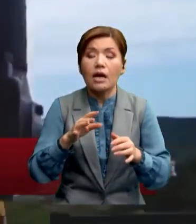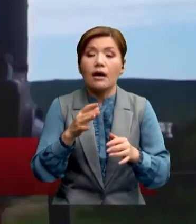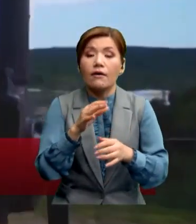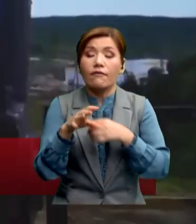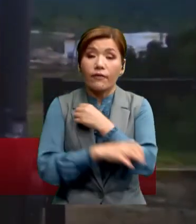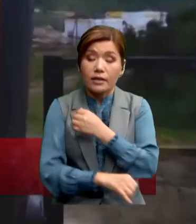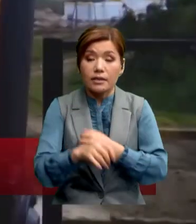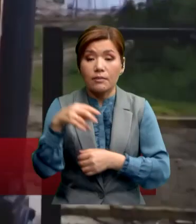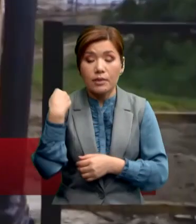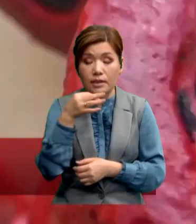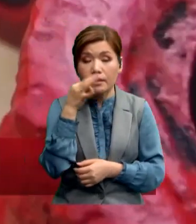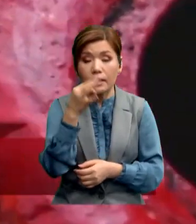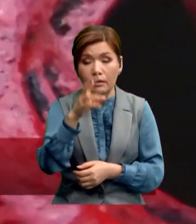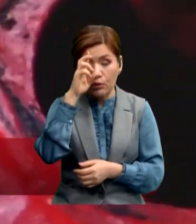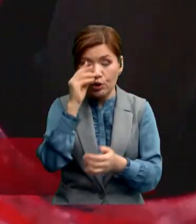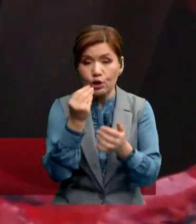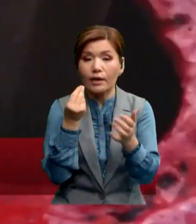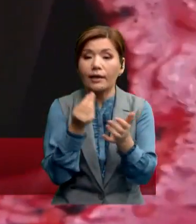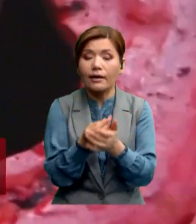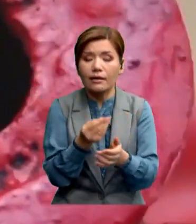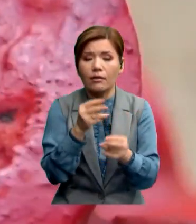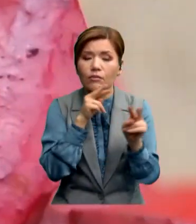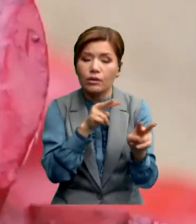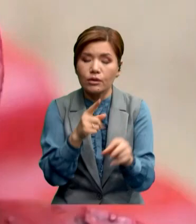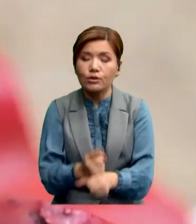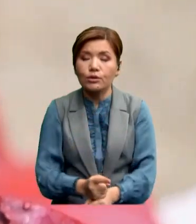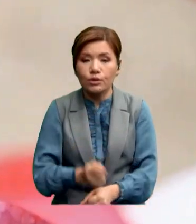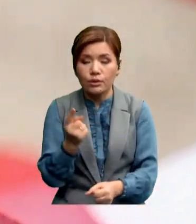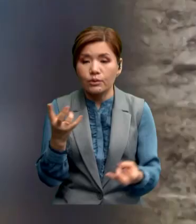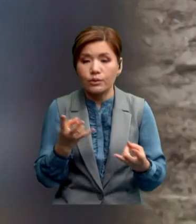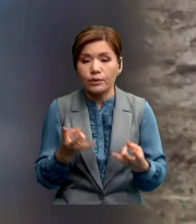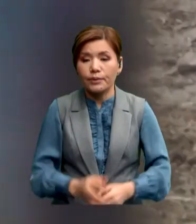соңында президент бюджет қаражатының жұмсалуына бақылауды күшейтуді тапсырды.